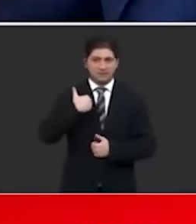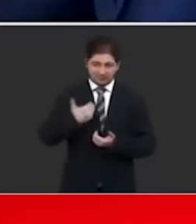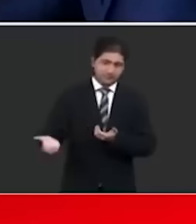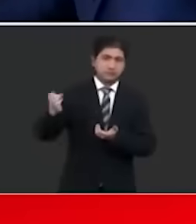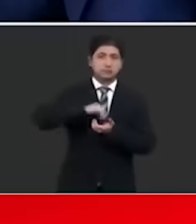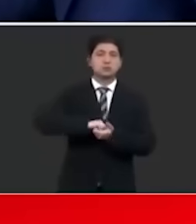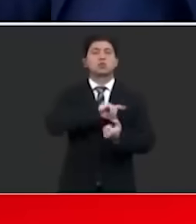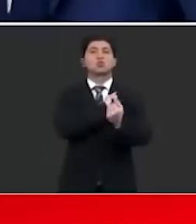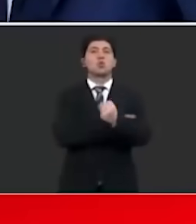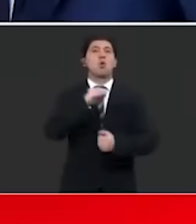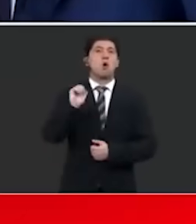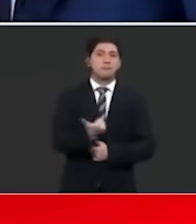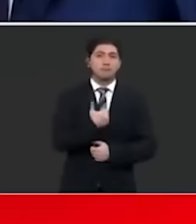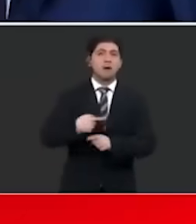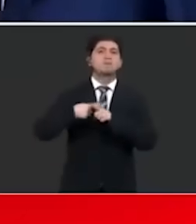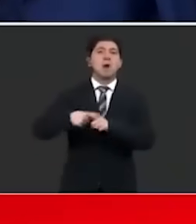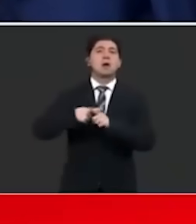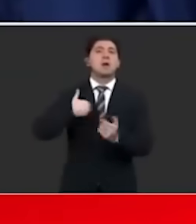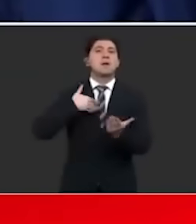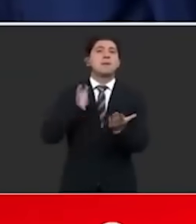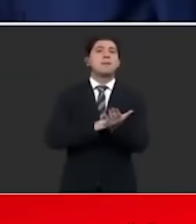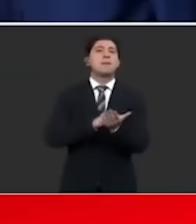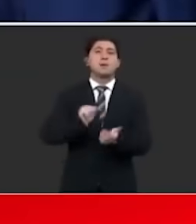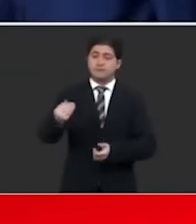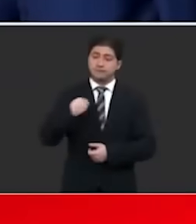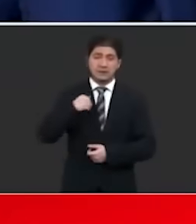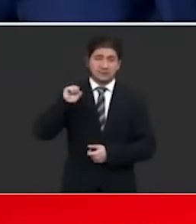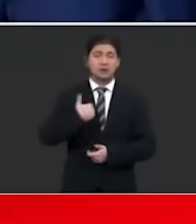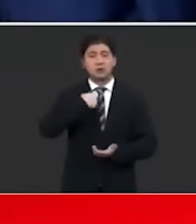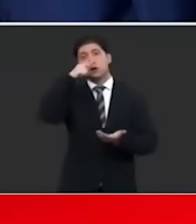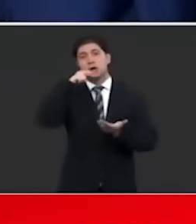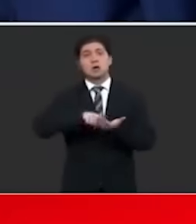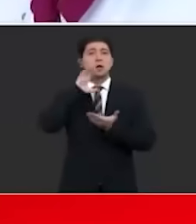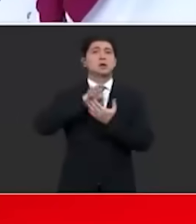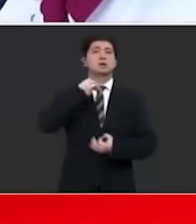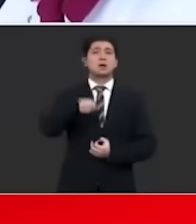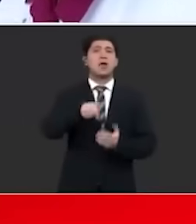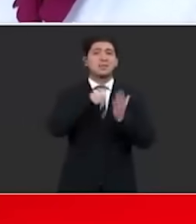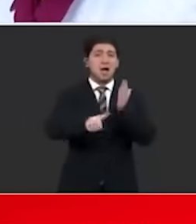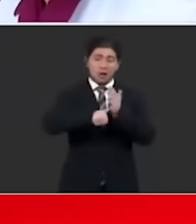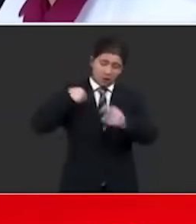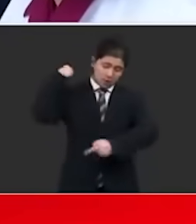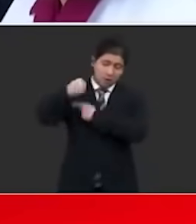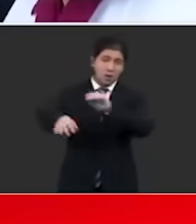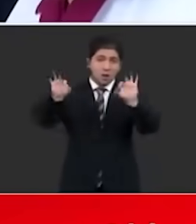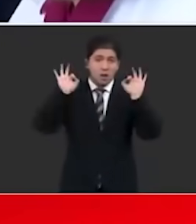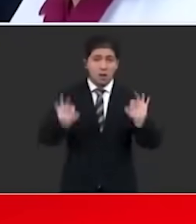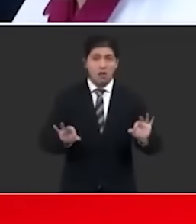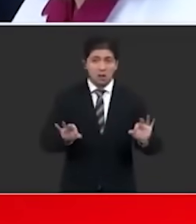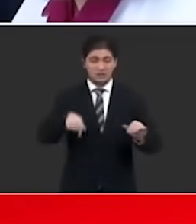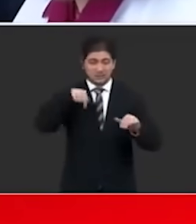gücüne, paylaşmanın bereketine inanan insanlarız. Tarih boyunca olduğu gibi günümüzde